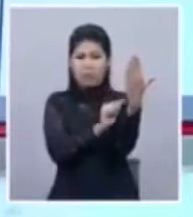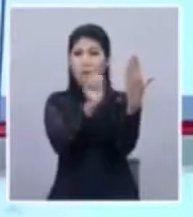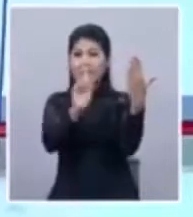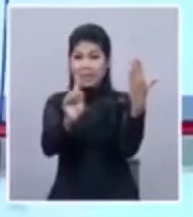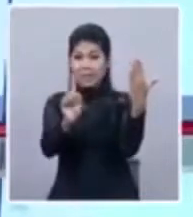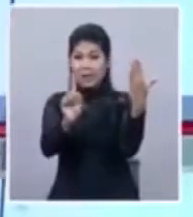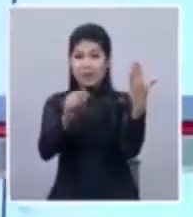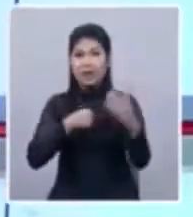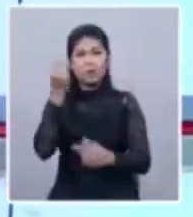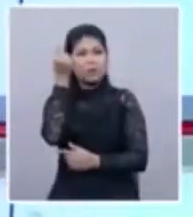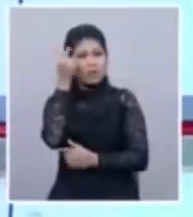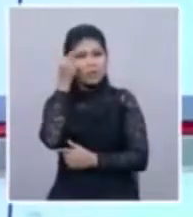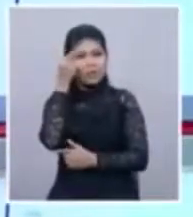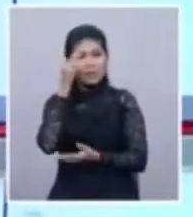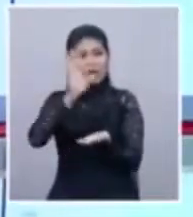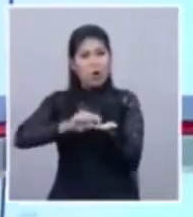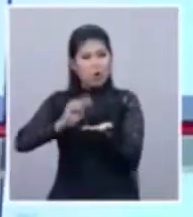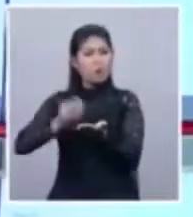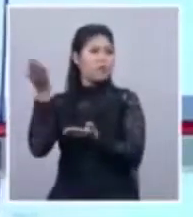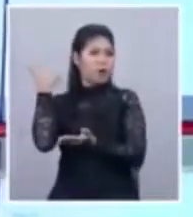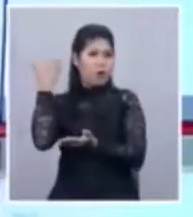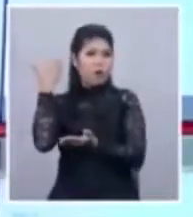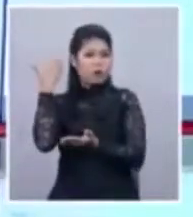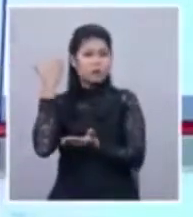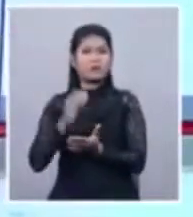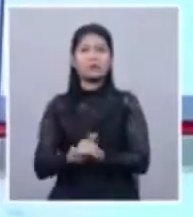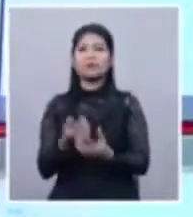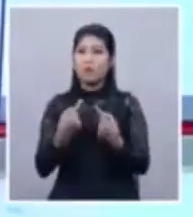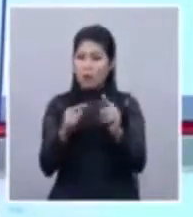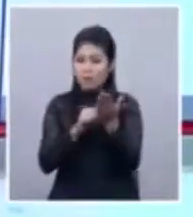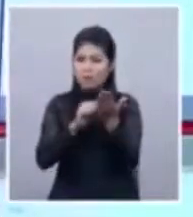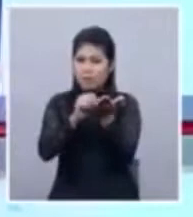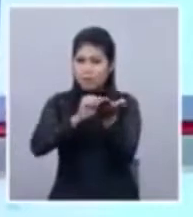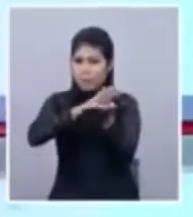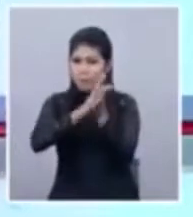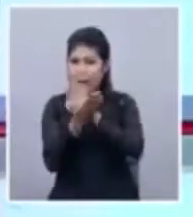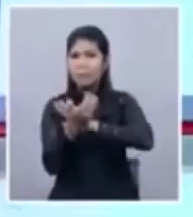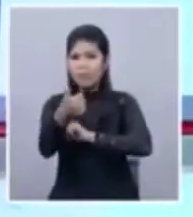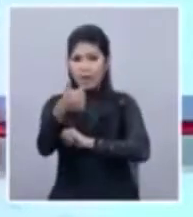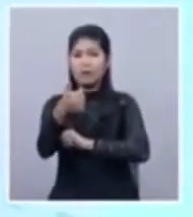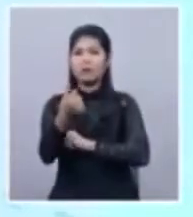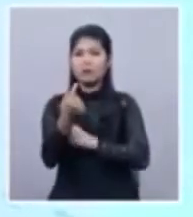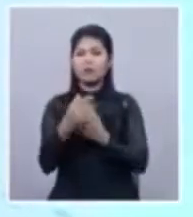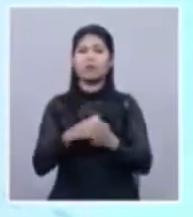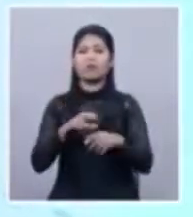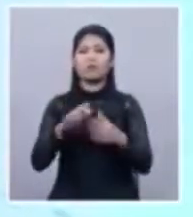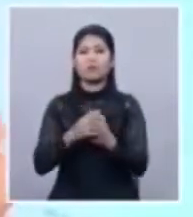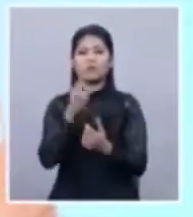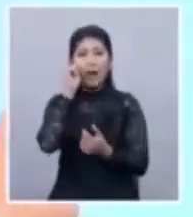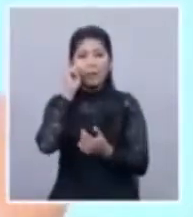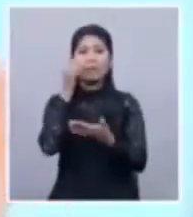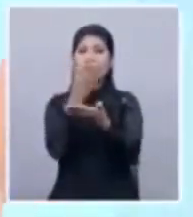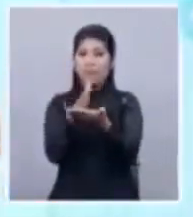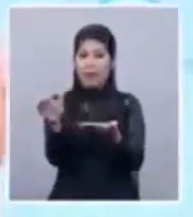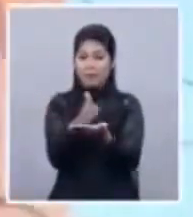ที่เราคิดจากสถิติข้อมูลในอดีตแต่เป้านี้นะครับอาจจะมีการปรับได้ขึ้นอยู่กับสถานการณ์ของน้ำซึ่งเราแบ่ง